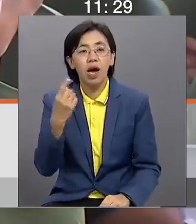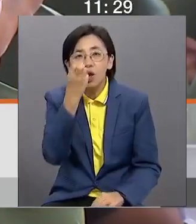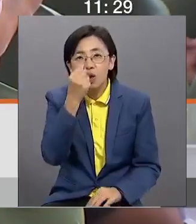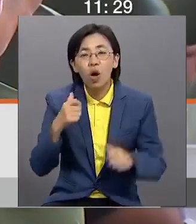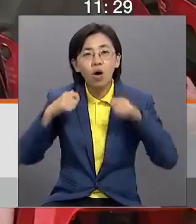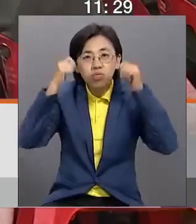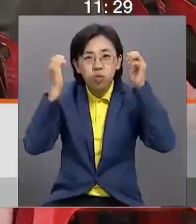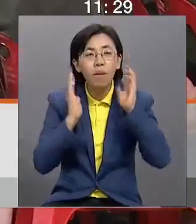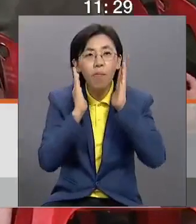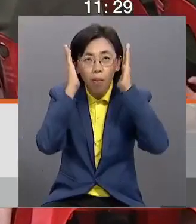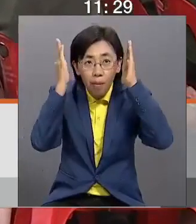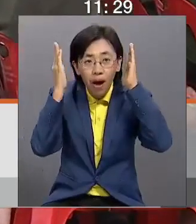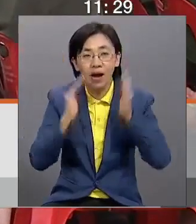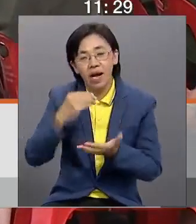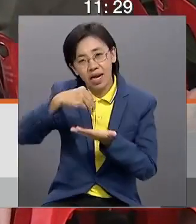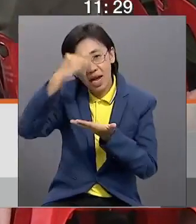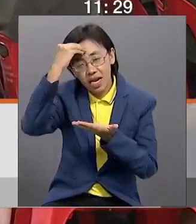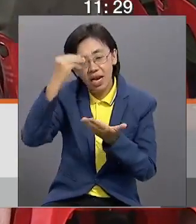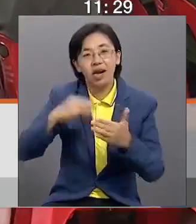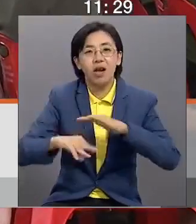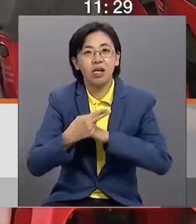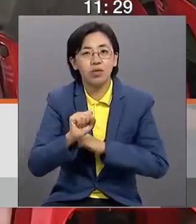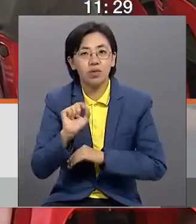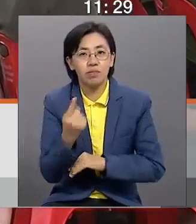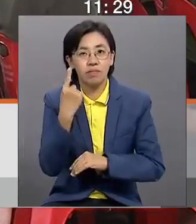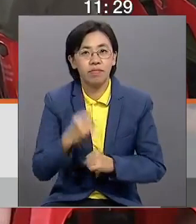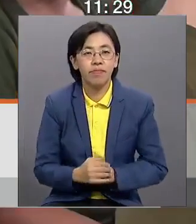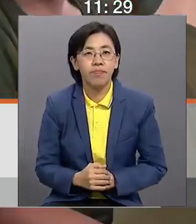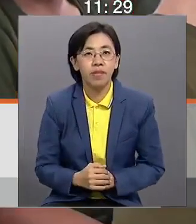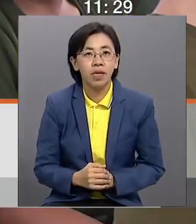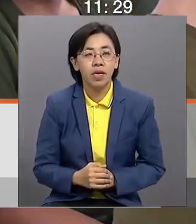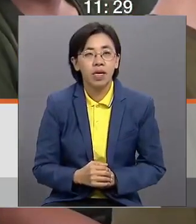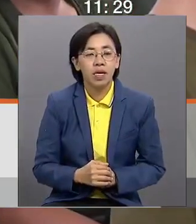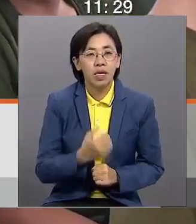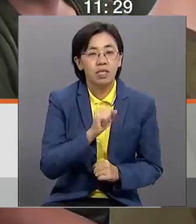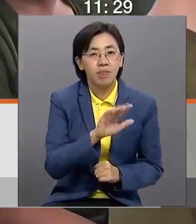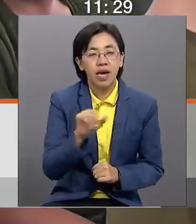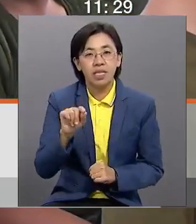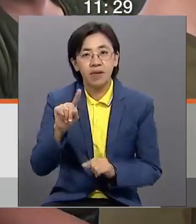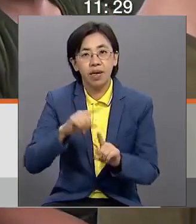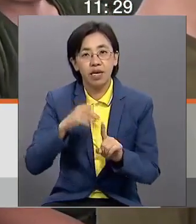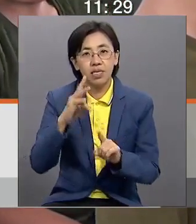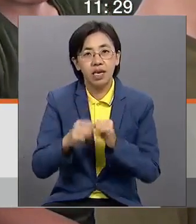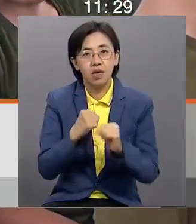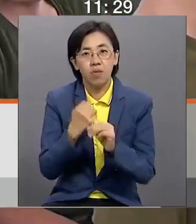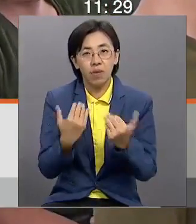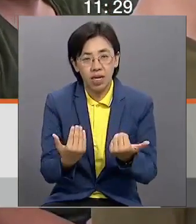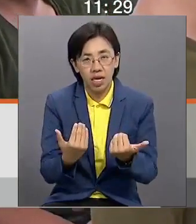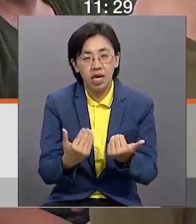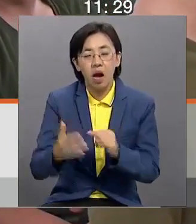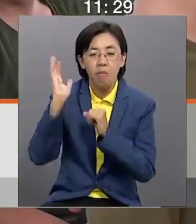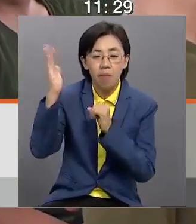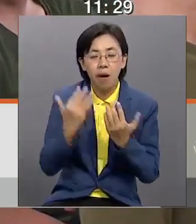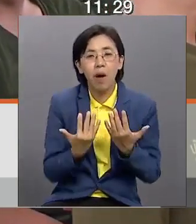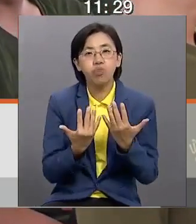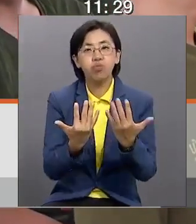มรองทรงสูงและเข้าเรียนด้วยหลักสูตรใหม่ระหว่างวันที่15ถึง21กรกฎาคมนี้เป็นช่วงปฐมนิเทศนักศึกษ